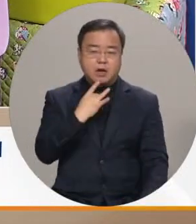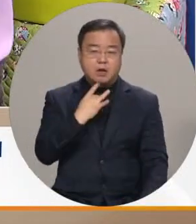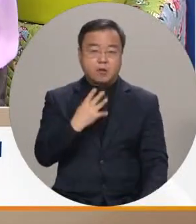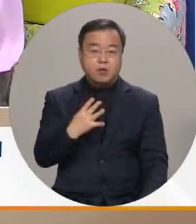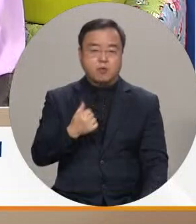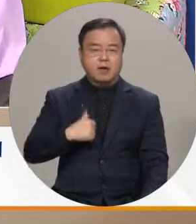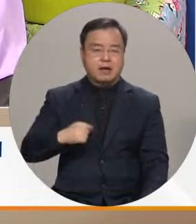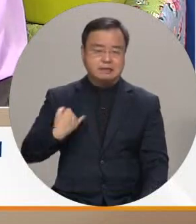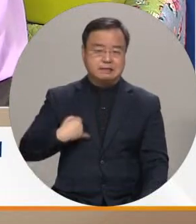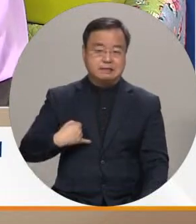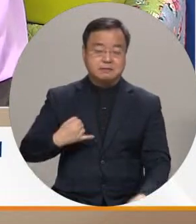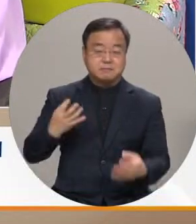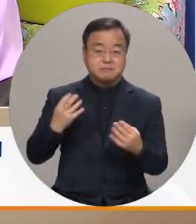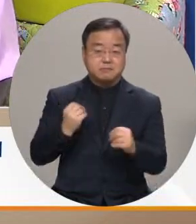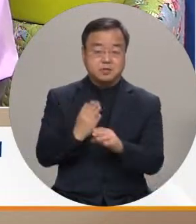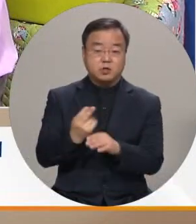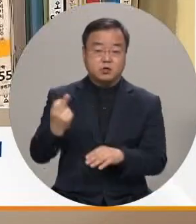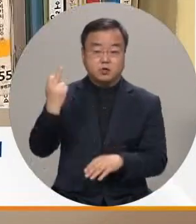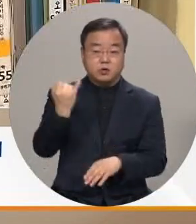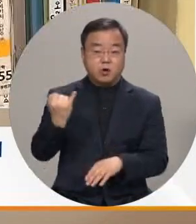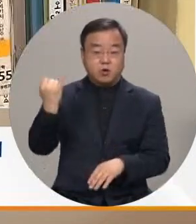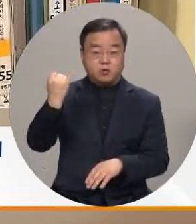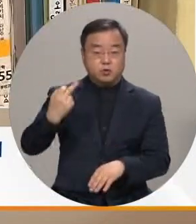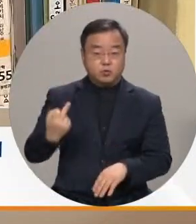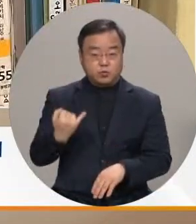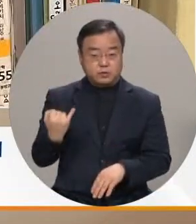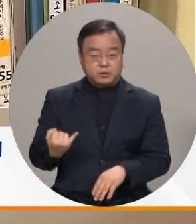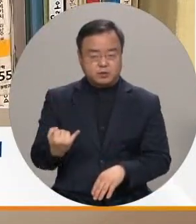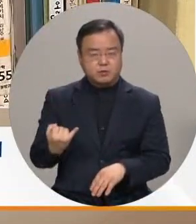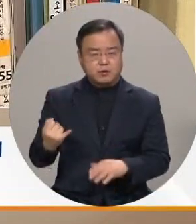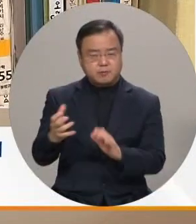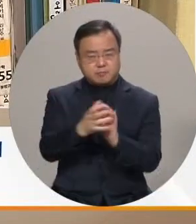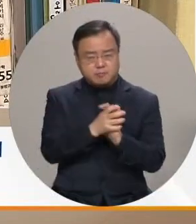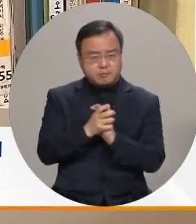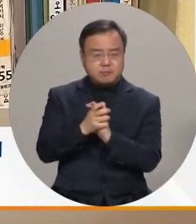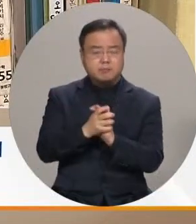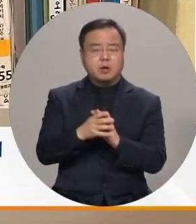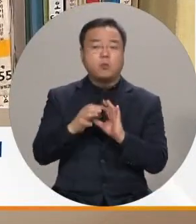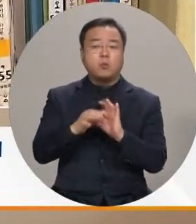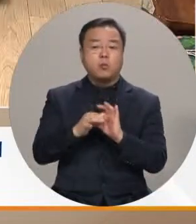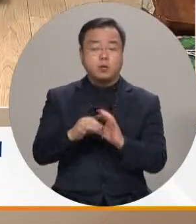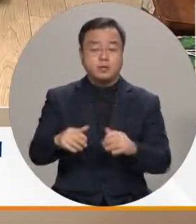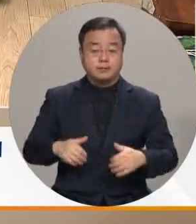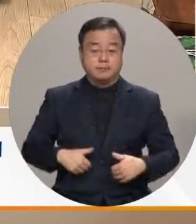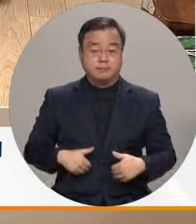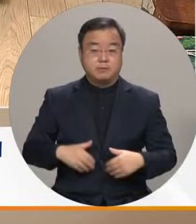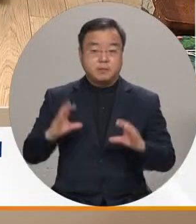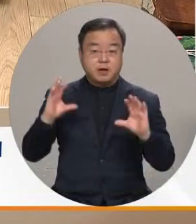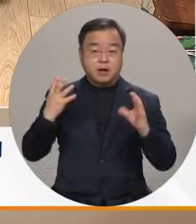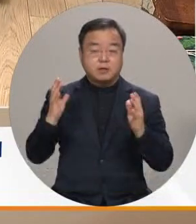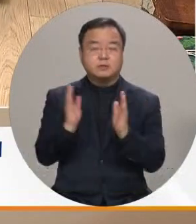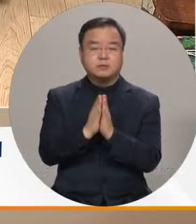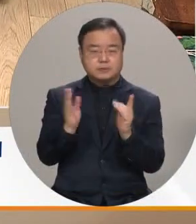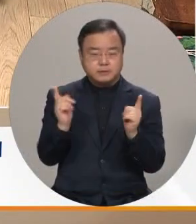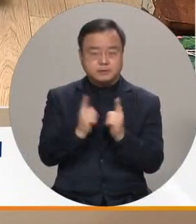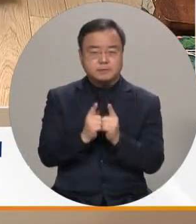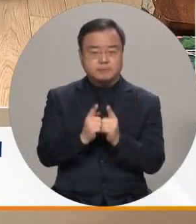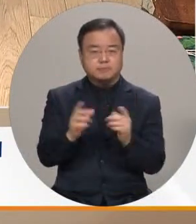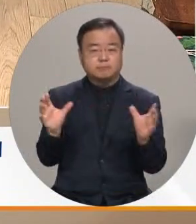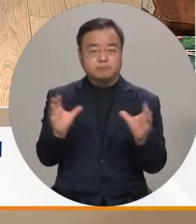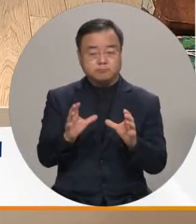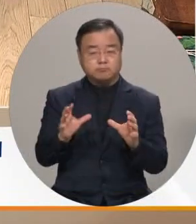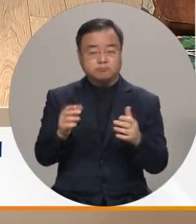형이나 언니 동생들과 폭넓게 관계하는 것이 좀 필요하죠 그래서 들이 직접 회의에서 또 많은 것을